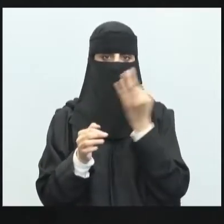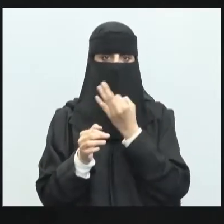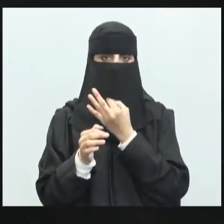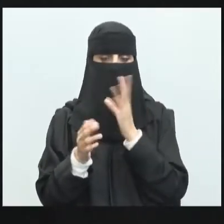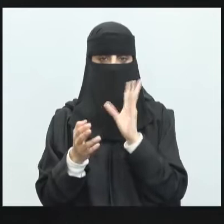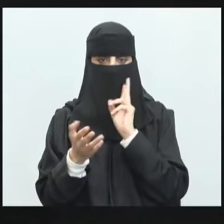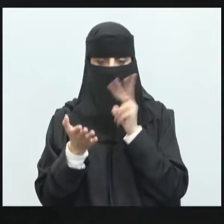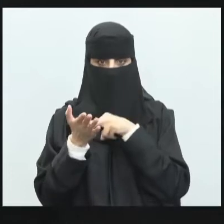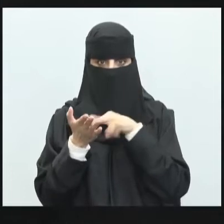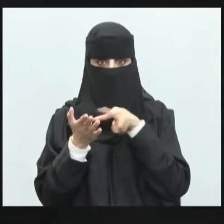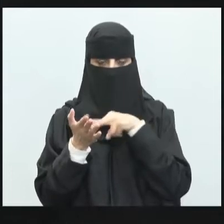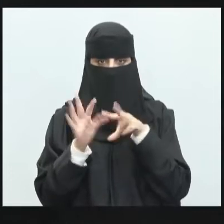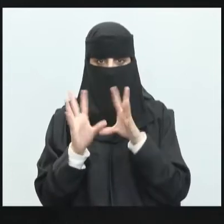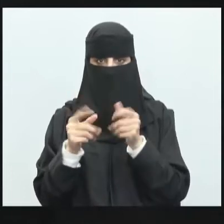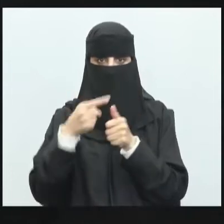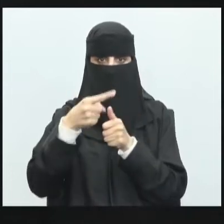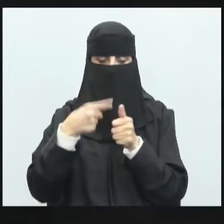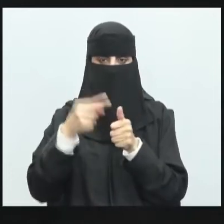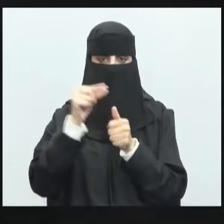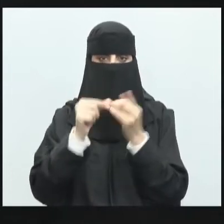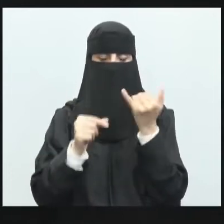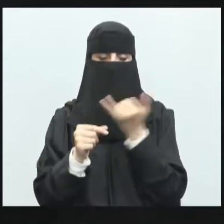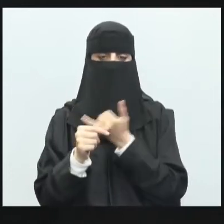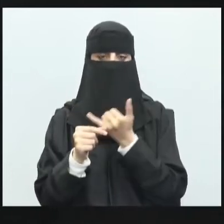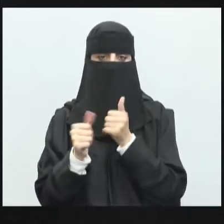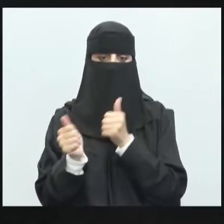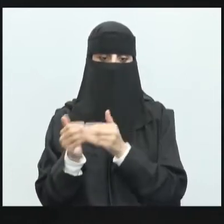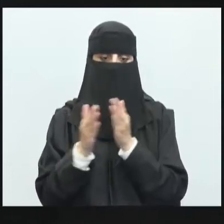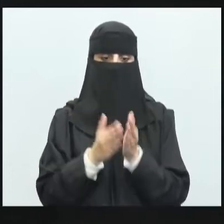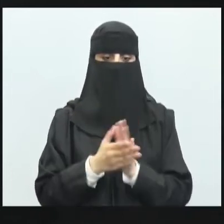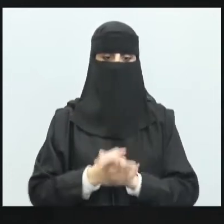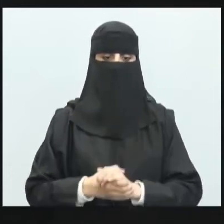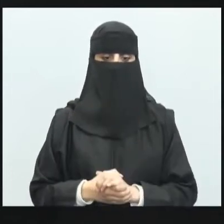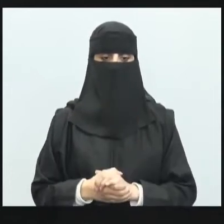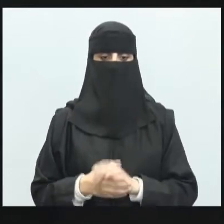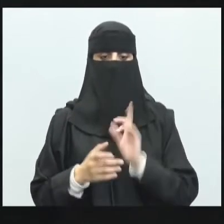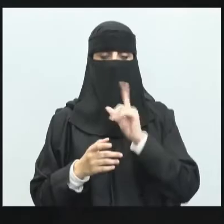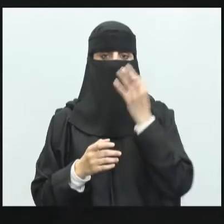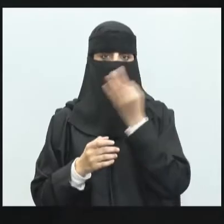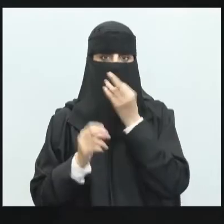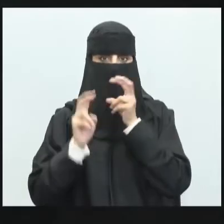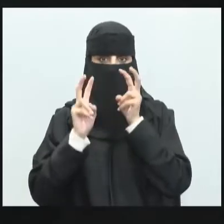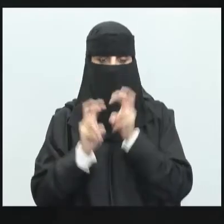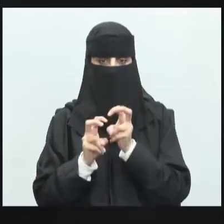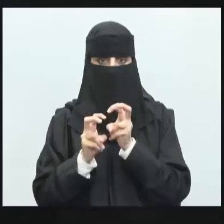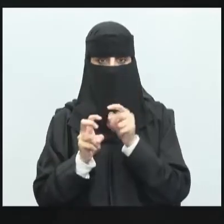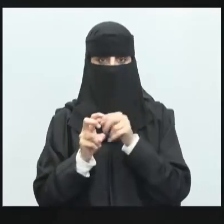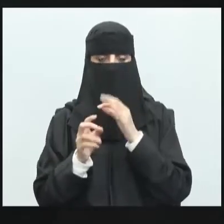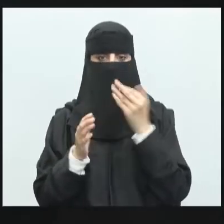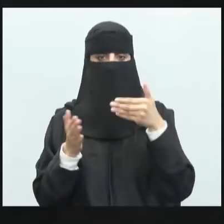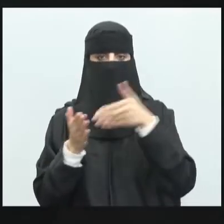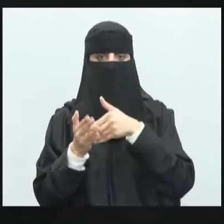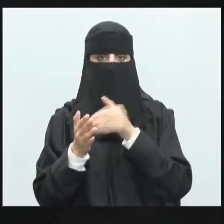ولكننا عندما نقف على الكلمه نقف عليها بالسكون هذه من مهارات